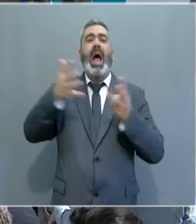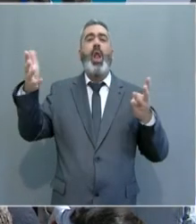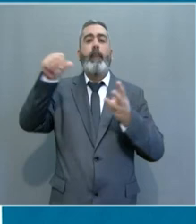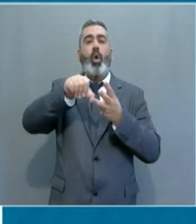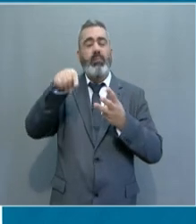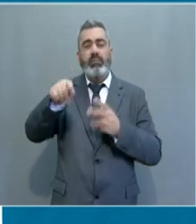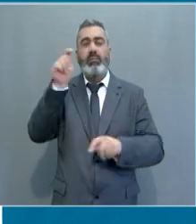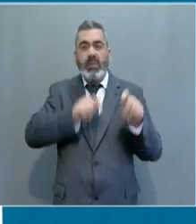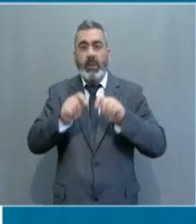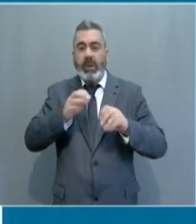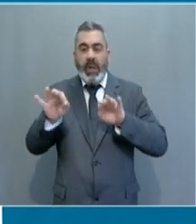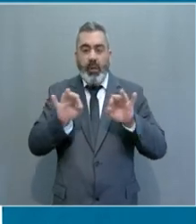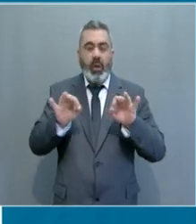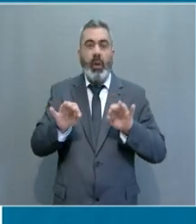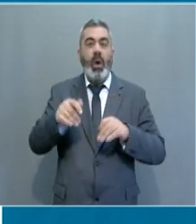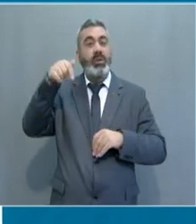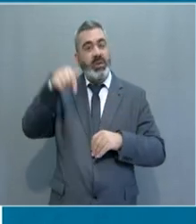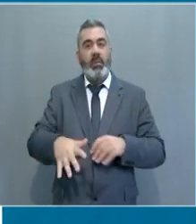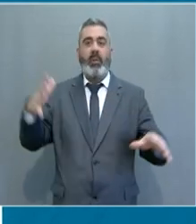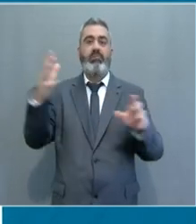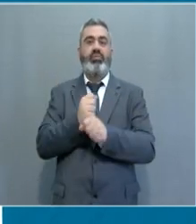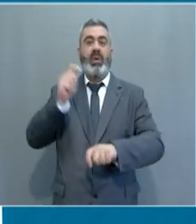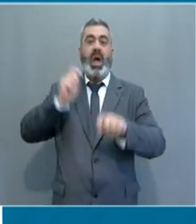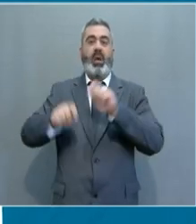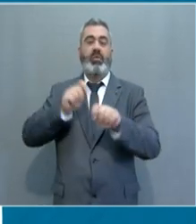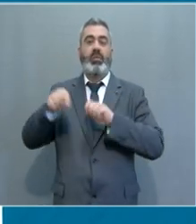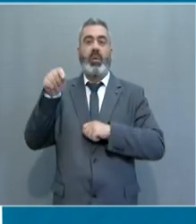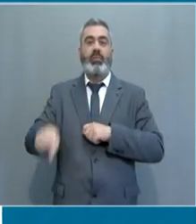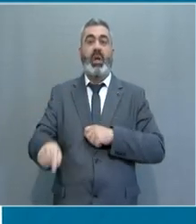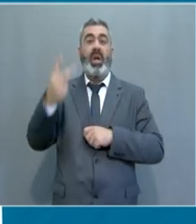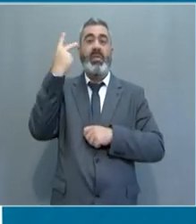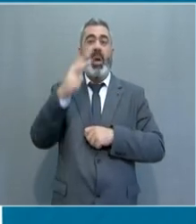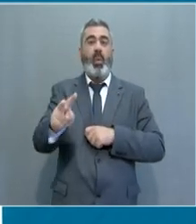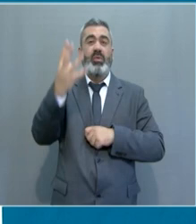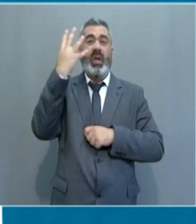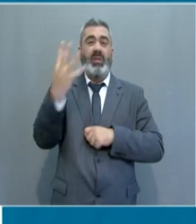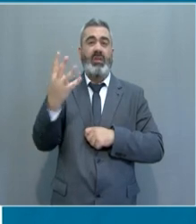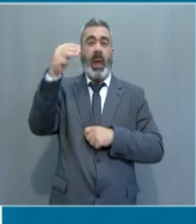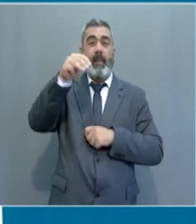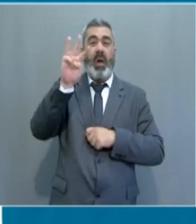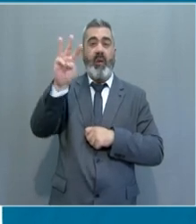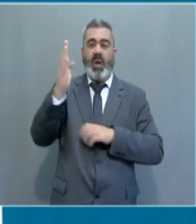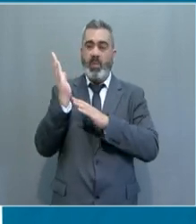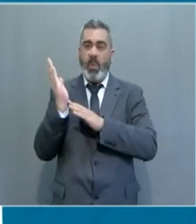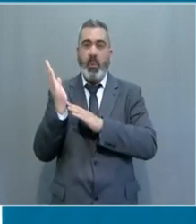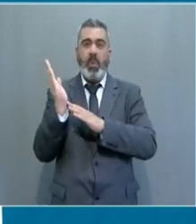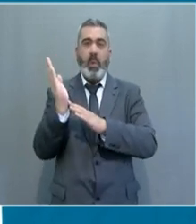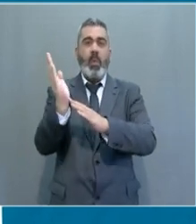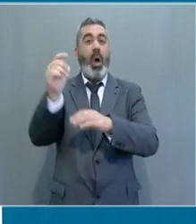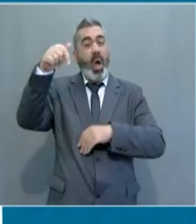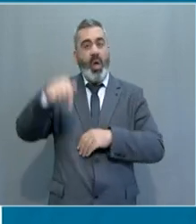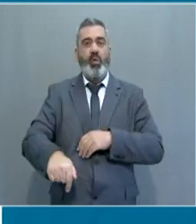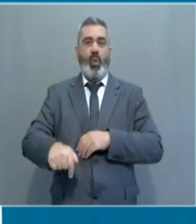λοιπόν που εγκαινιάζεται αυτό το σπουδαίο έργο των 204 ΜΒ εδώ στην